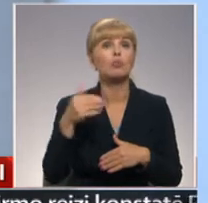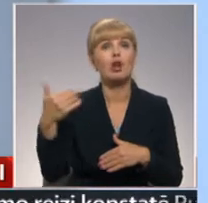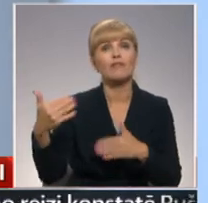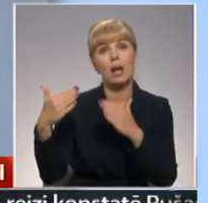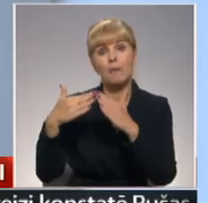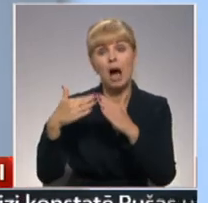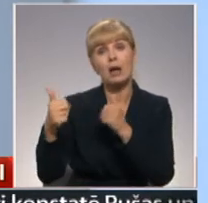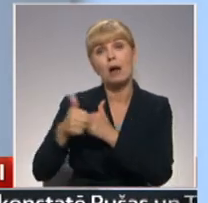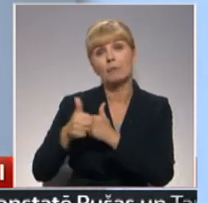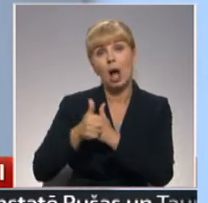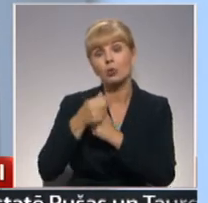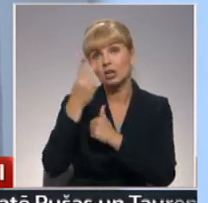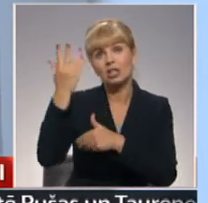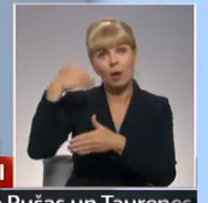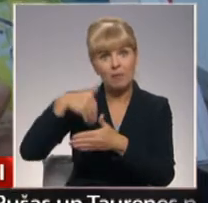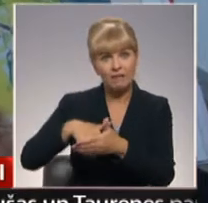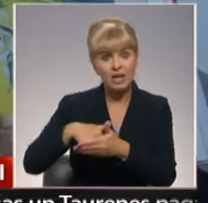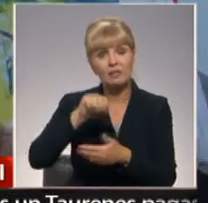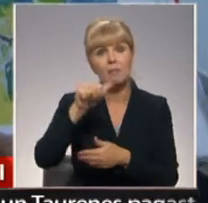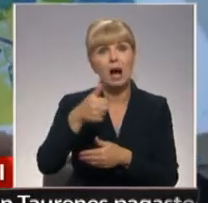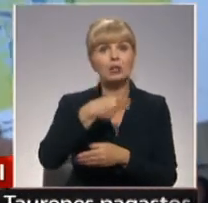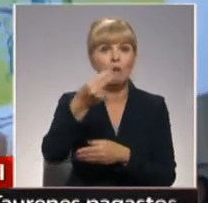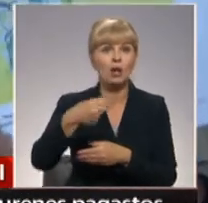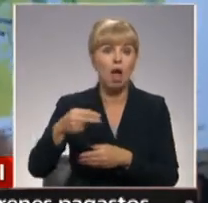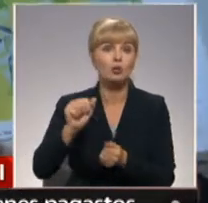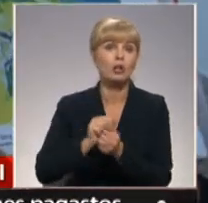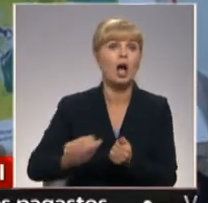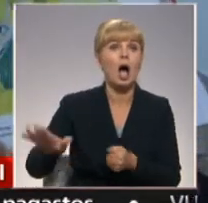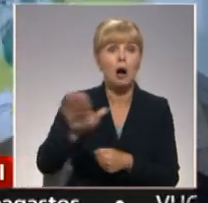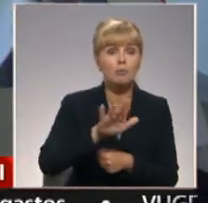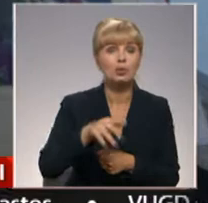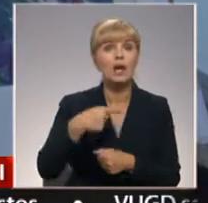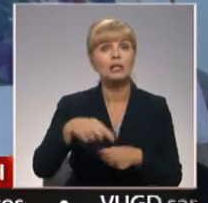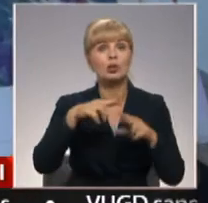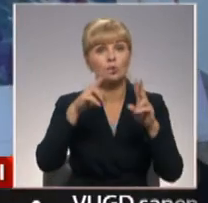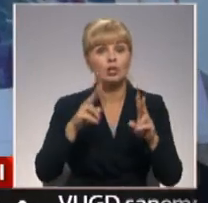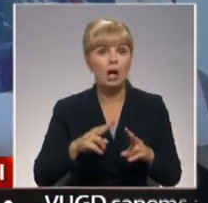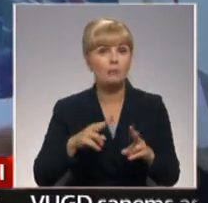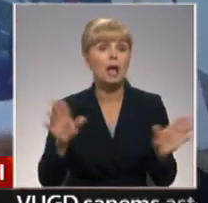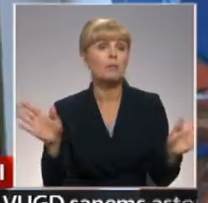blakus ieskatam vēsturē būtu skatāmas arī mākslinieka gleznotās ainavas un citu starptautisko